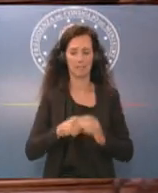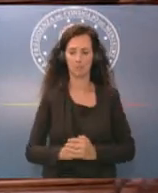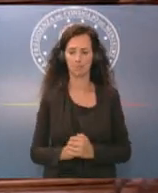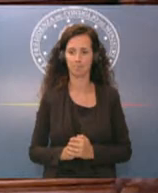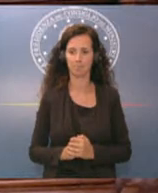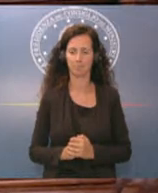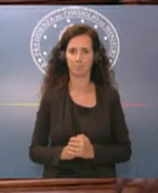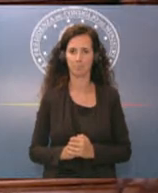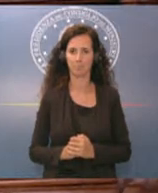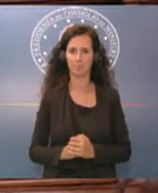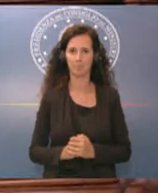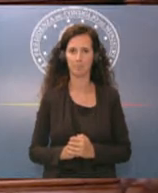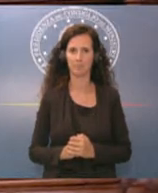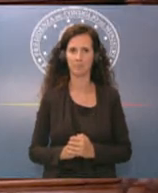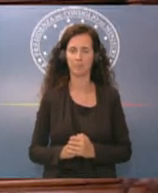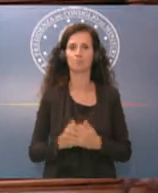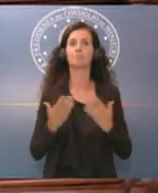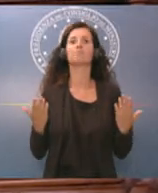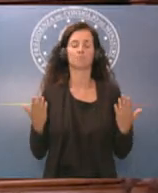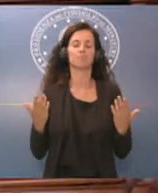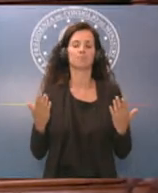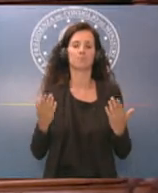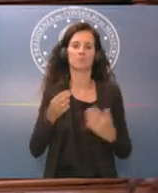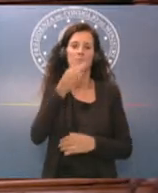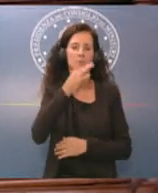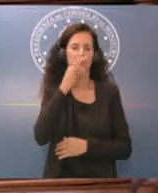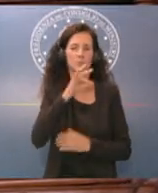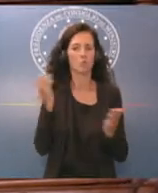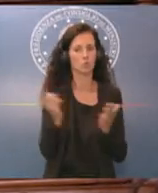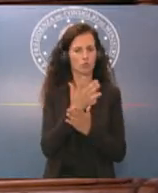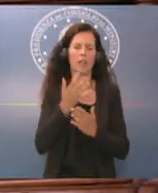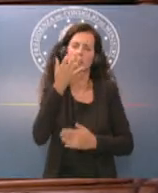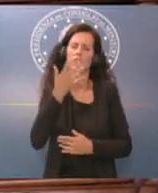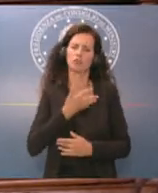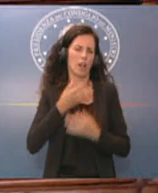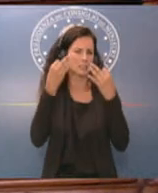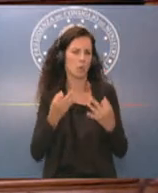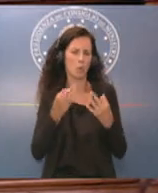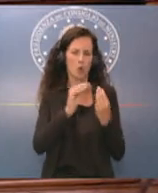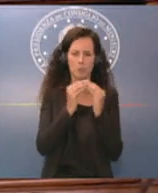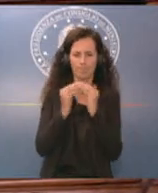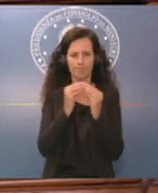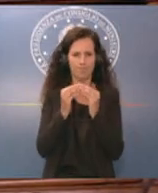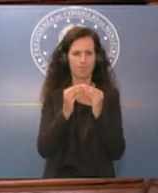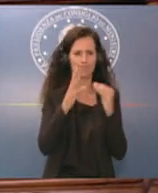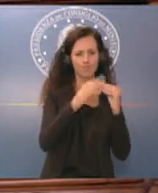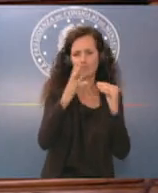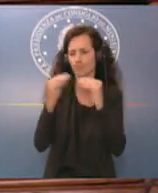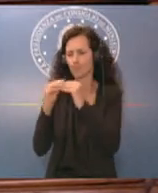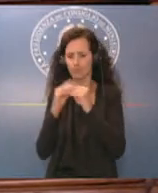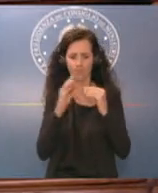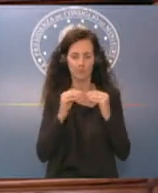Naturalmente, come spesso accade, ci saranno degli aggiustamenti in divenire, proprio perché